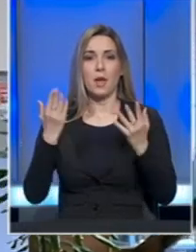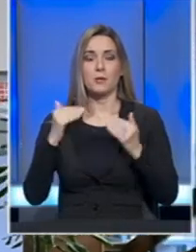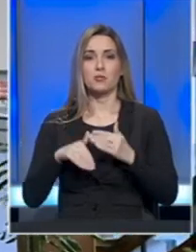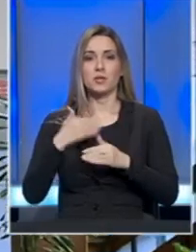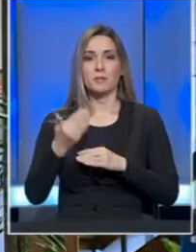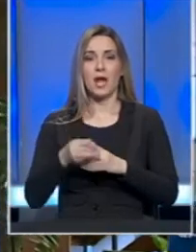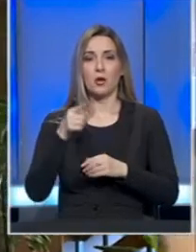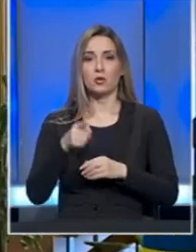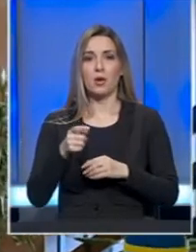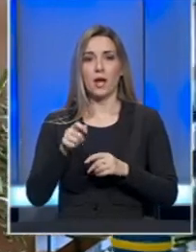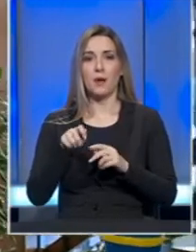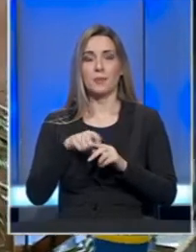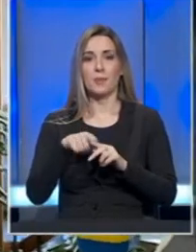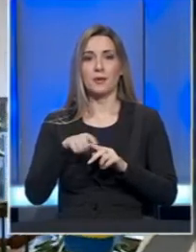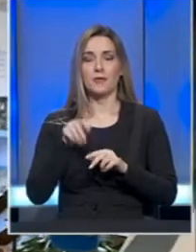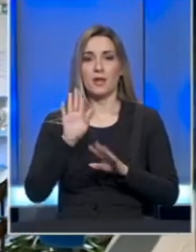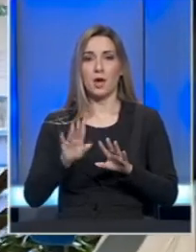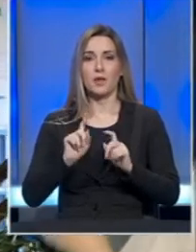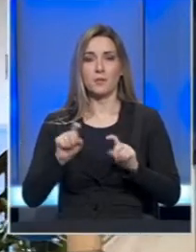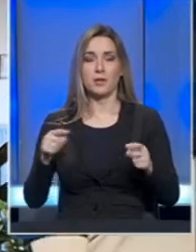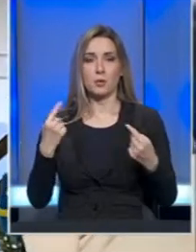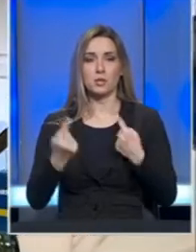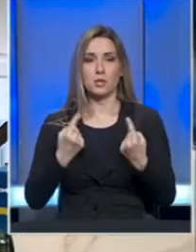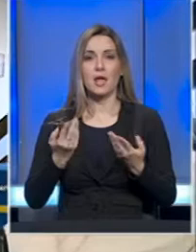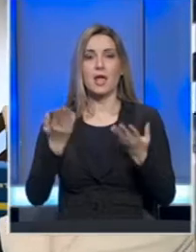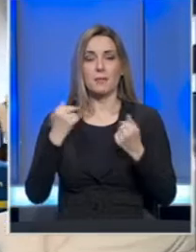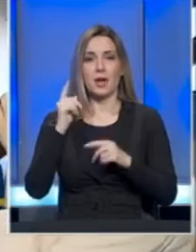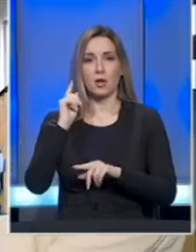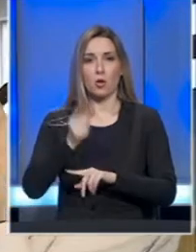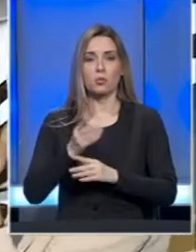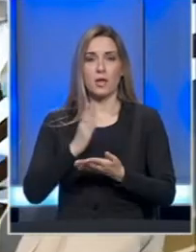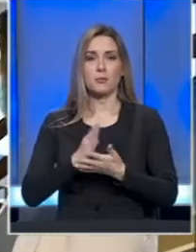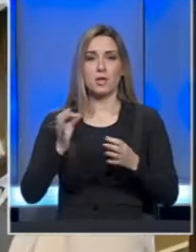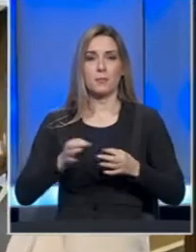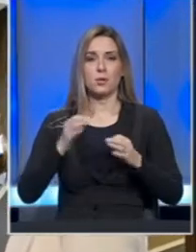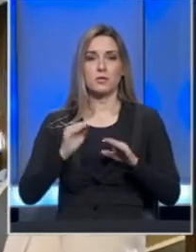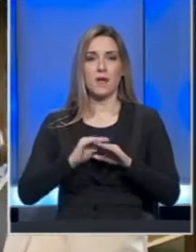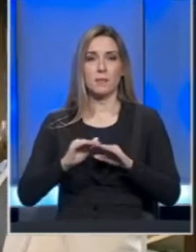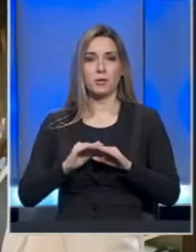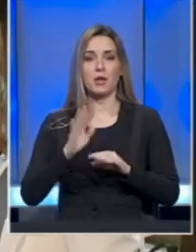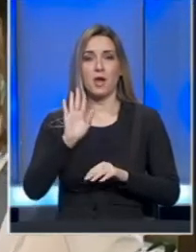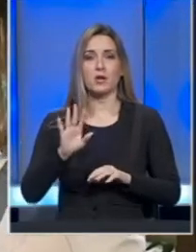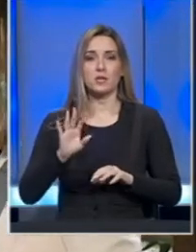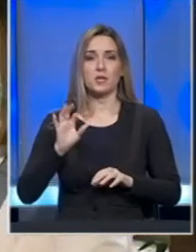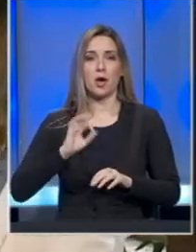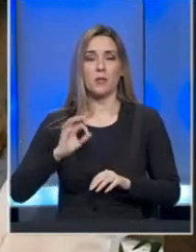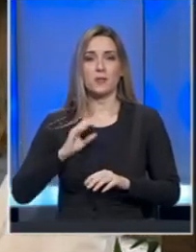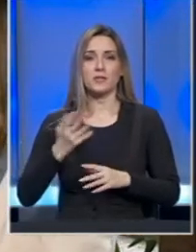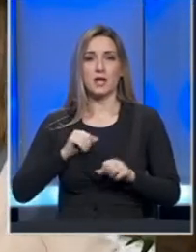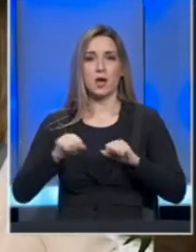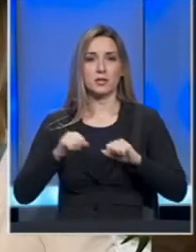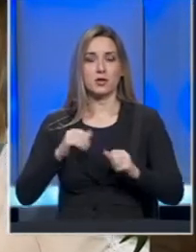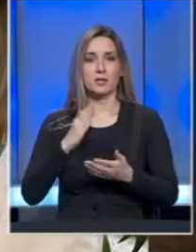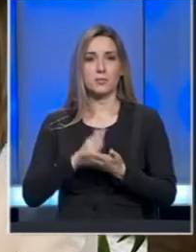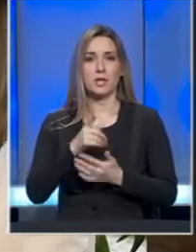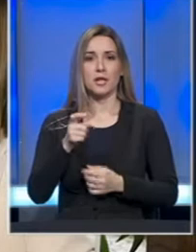toga popravljanja, nakon popravljanja ove epidemiološke situacije ipak je odlučeno da će biti proslave mature. Vaša obaveza kao direktora i ostalih direktora će biti